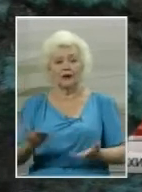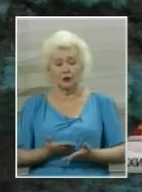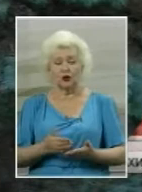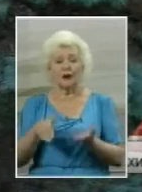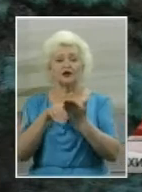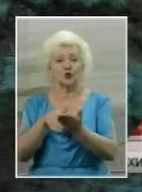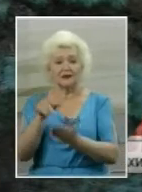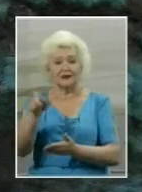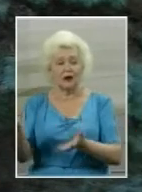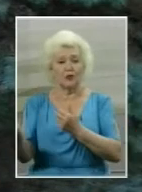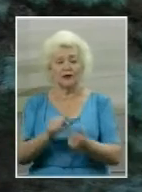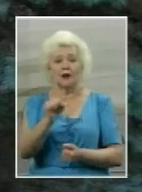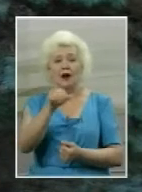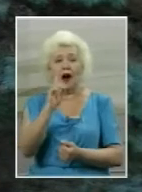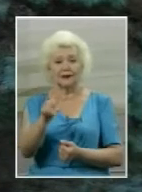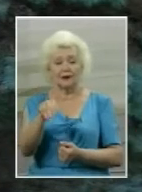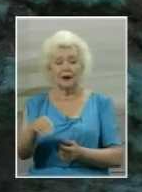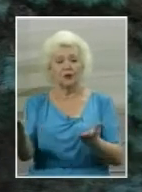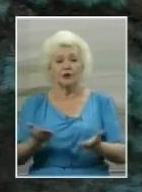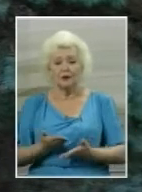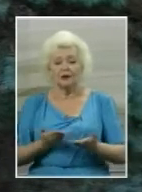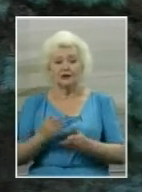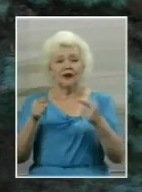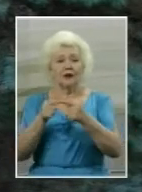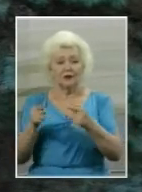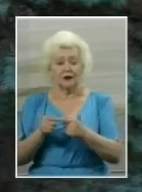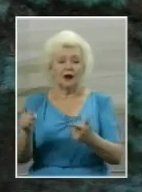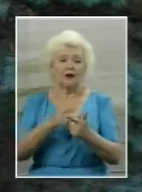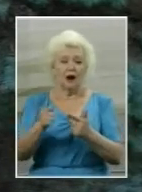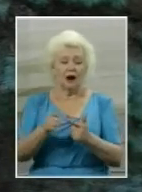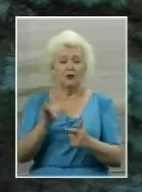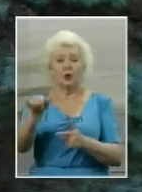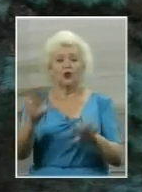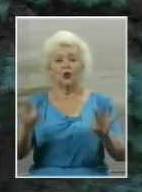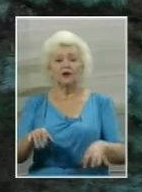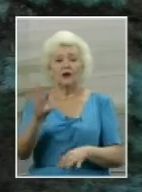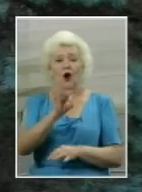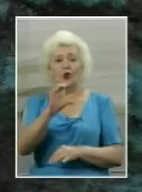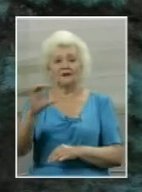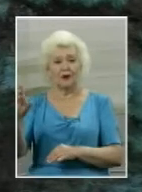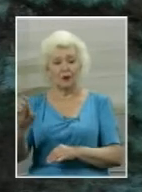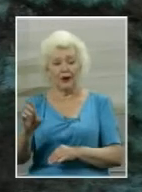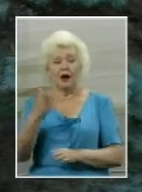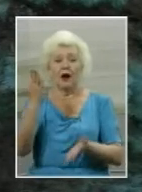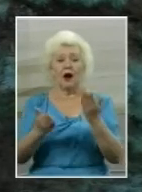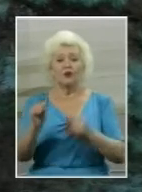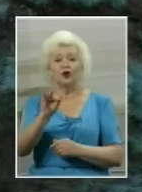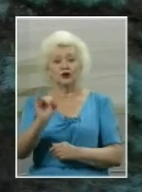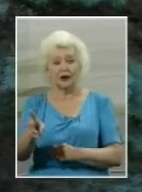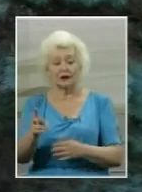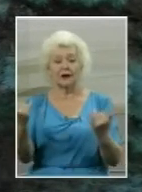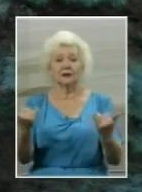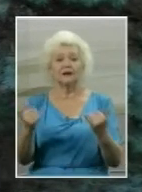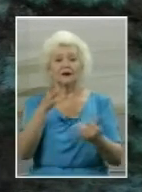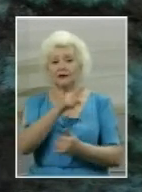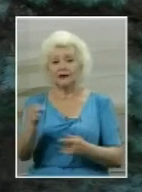субсидіант брав акт про непроживання у квартальної або у голови ОСББ, або в ЖЕКи, то на